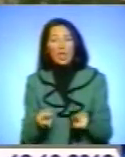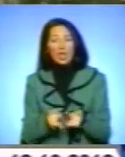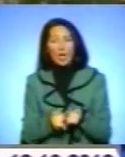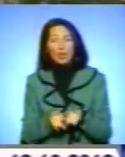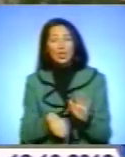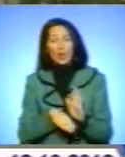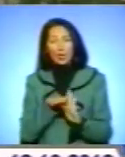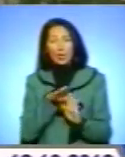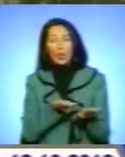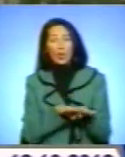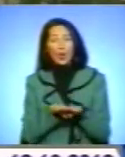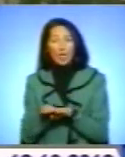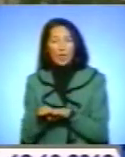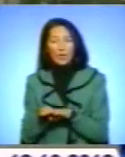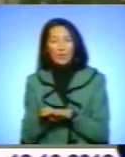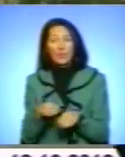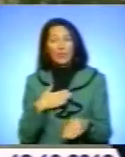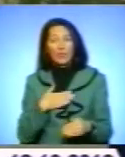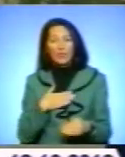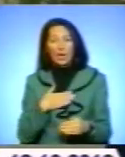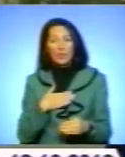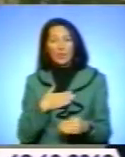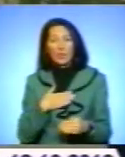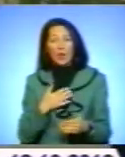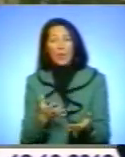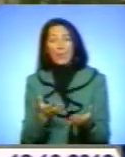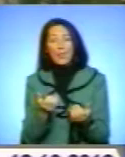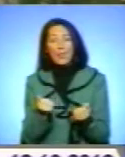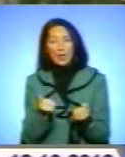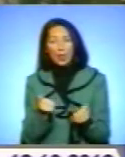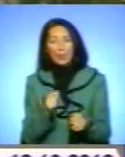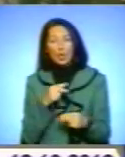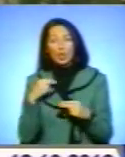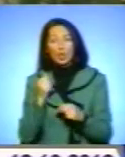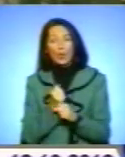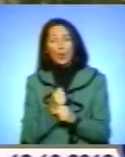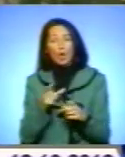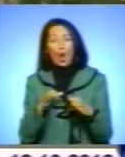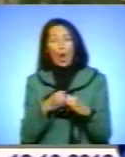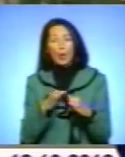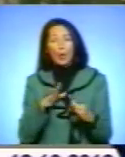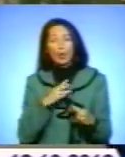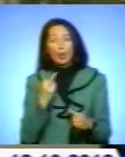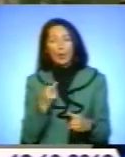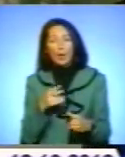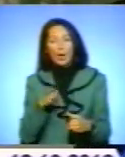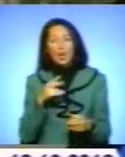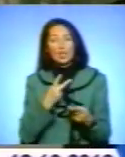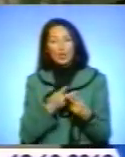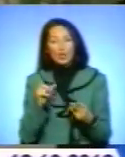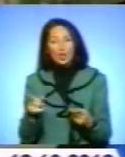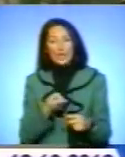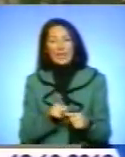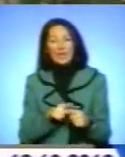на високому рівні. В нас на прийомі з робочої групи було два засуджених, які в основному